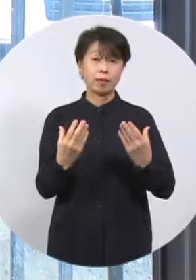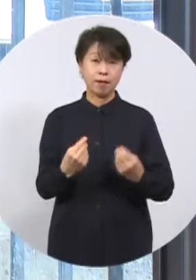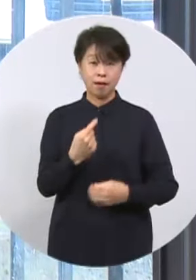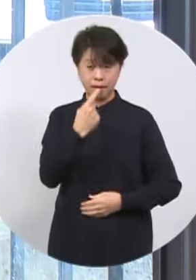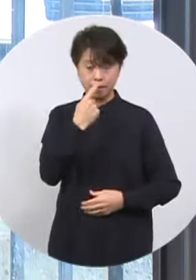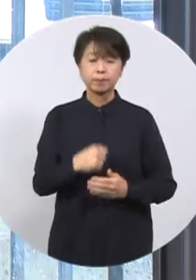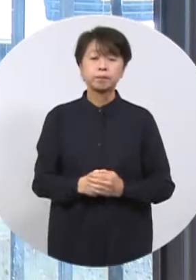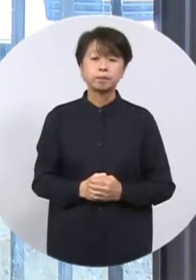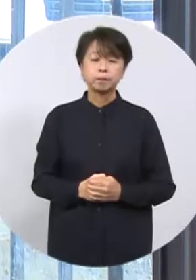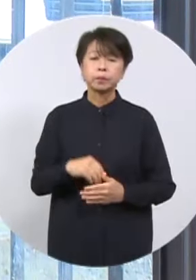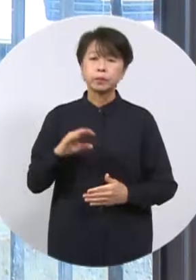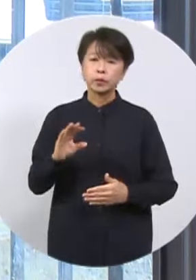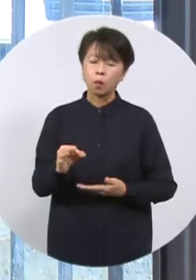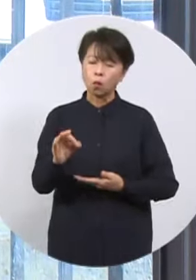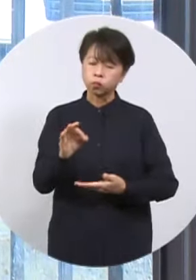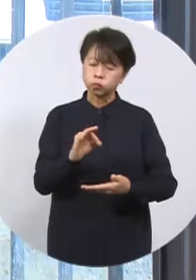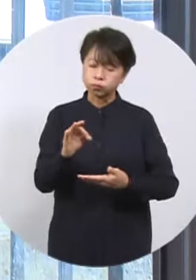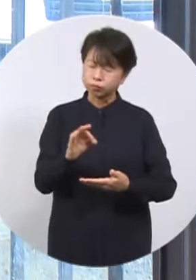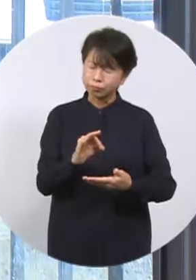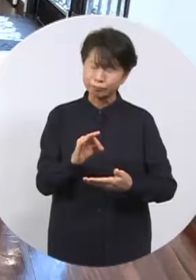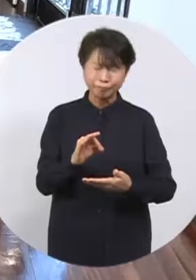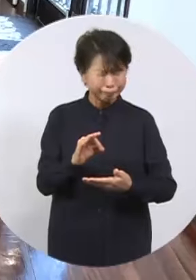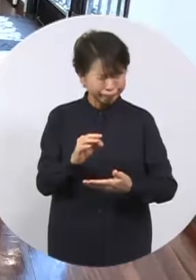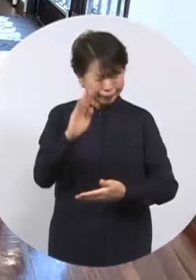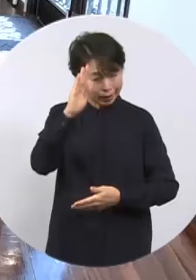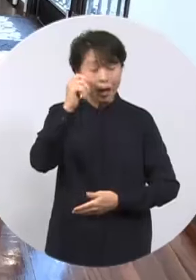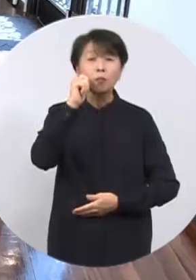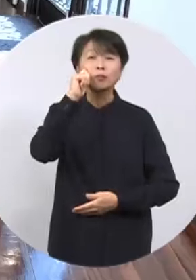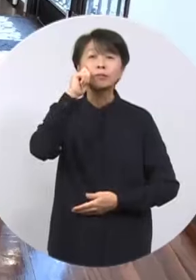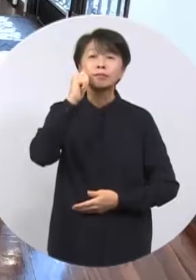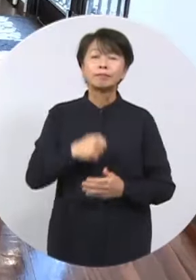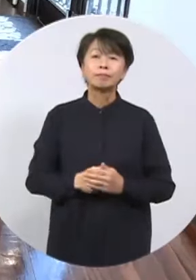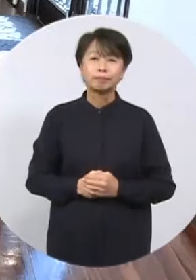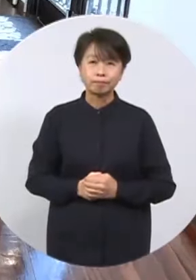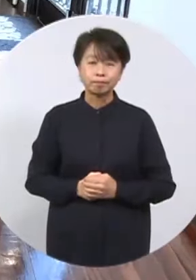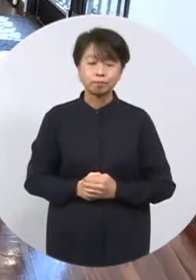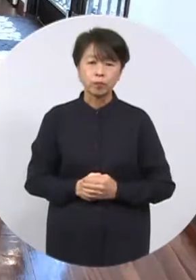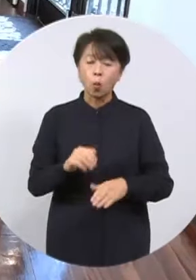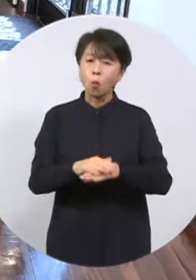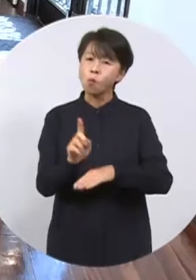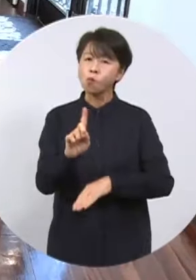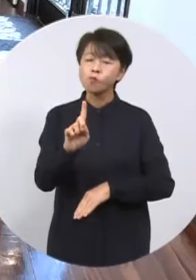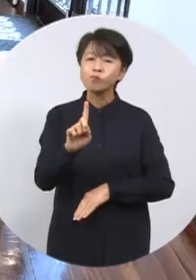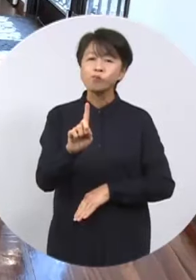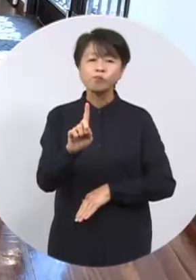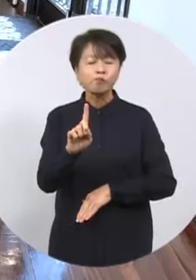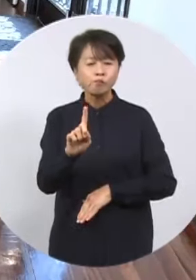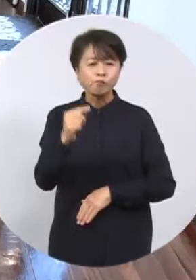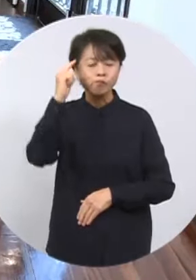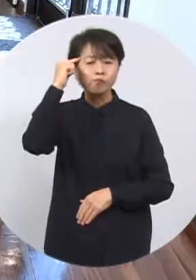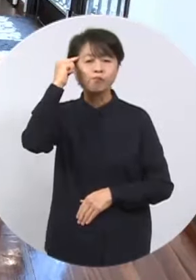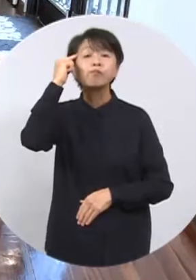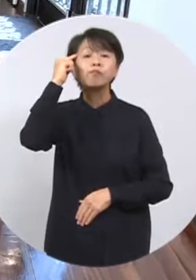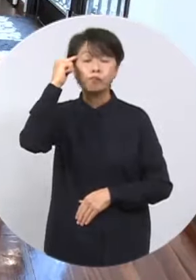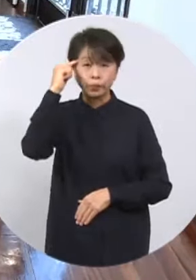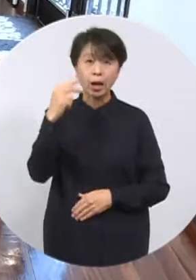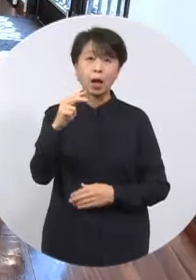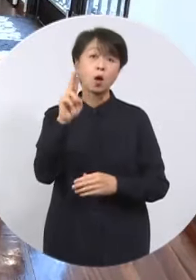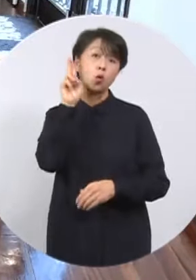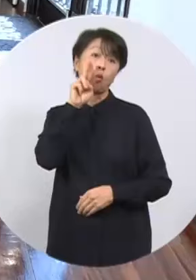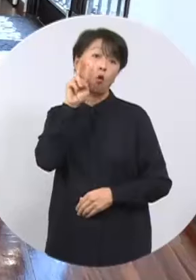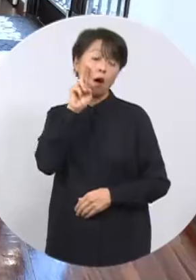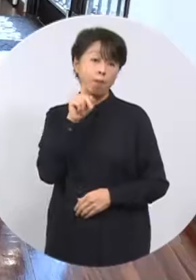て生計が立たない、飯が食えない、どうしようかと思った時に横浜に